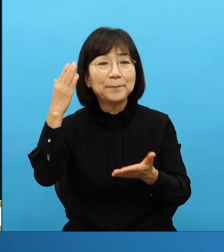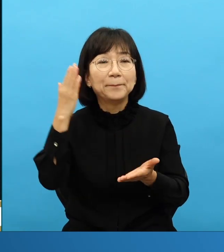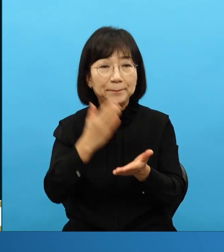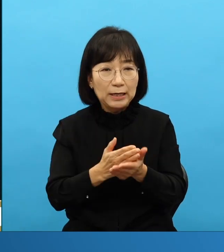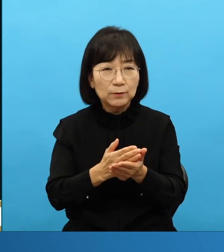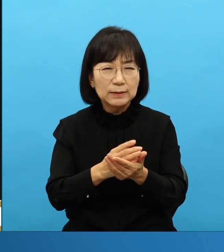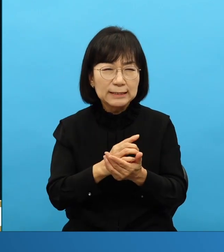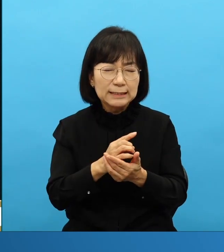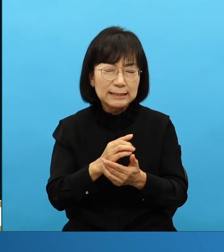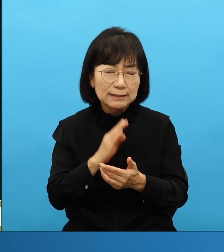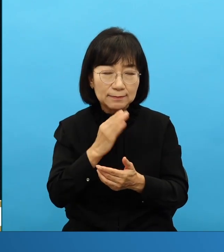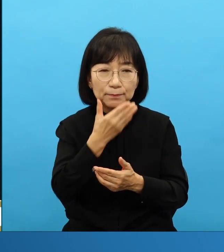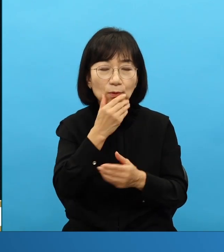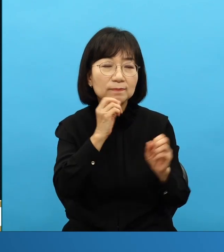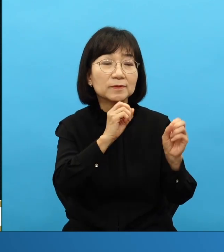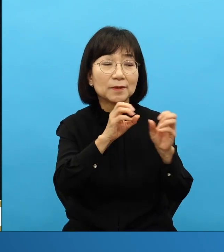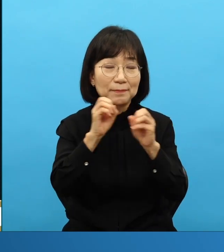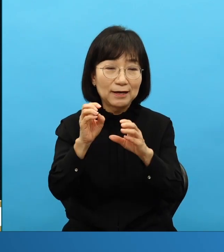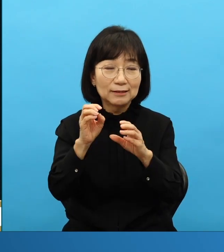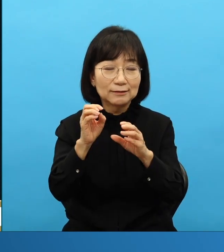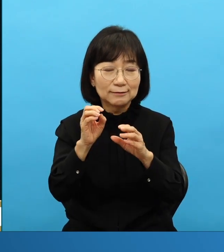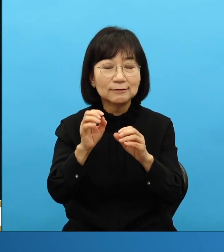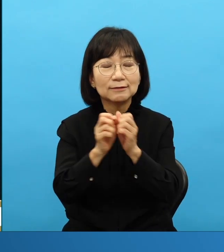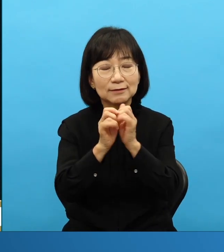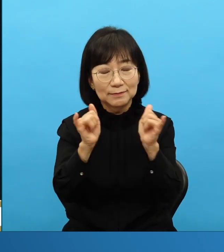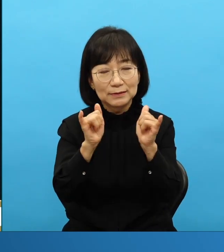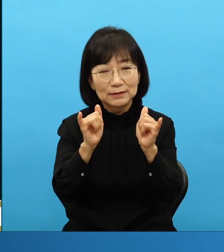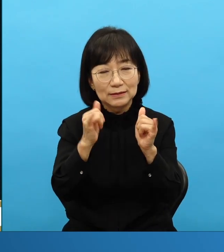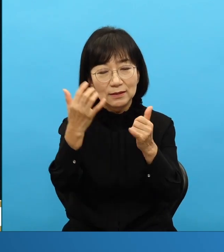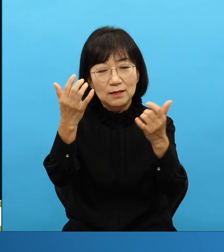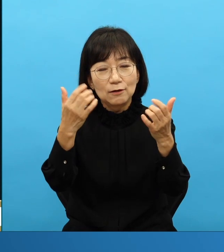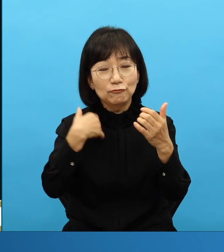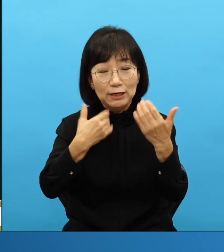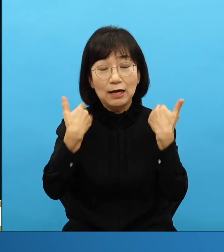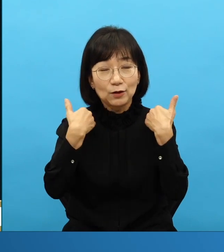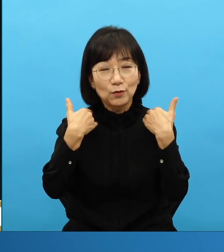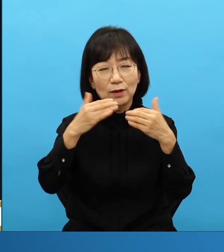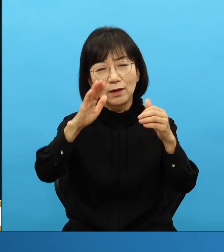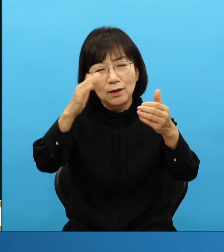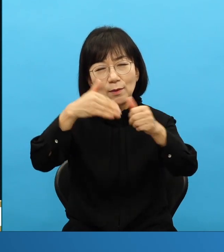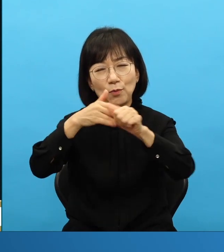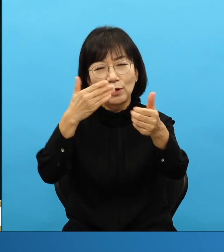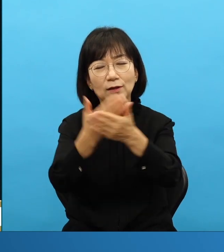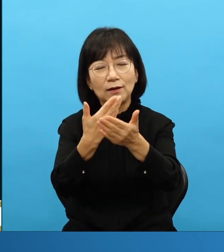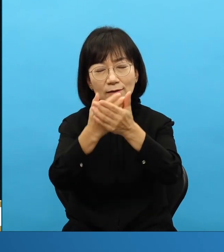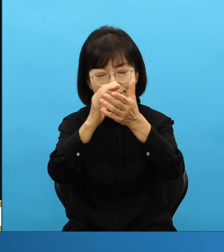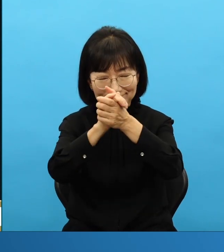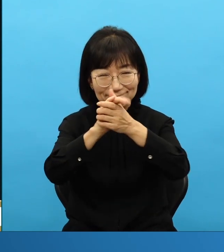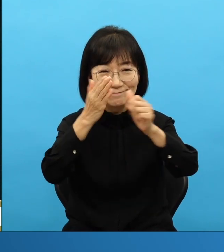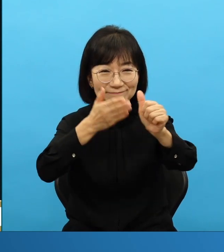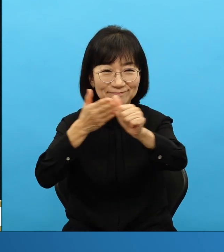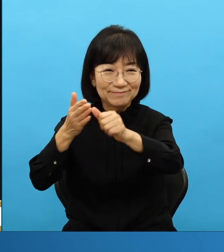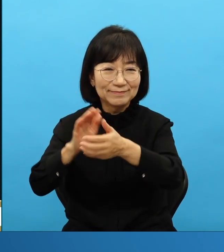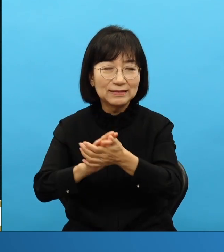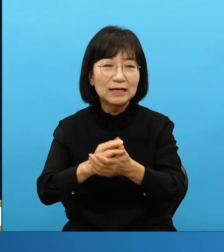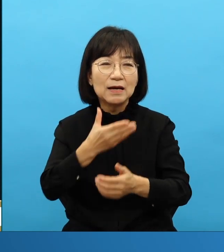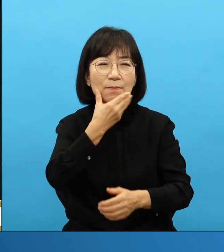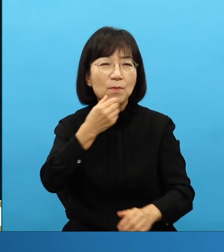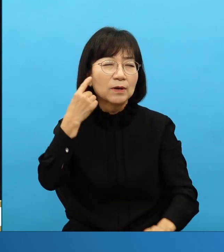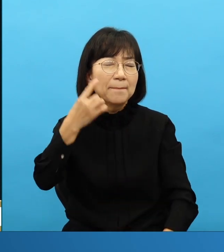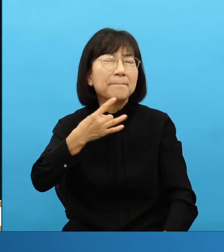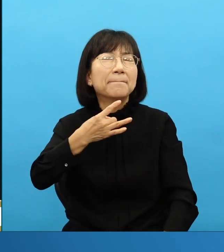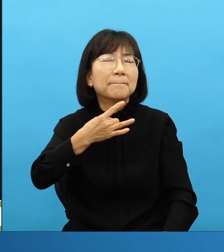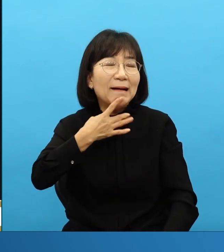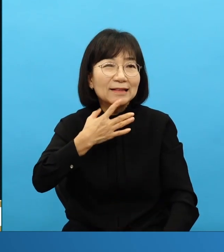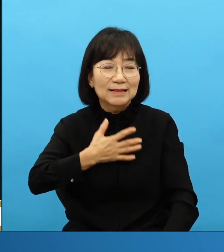모아 주옵소서. 세계 복음할 만한 인물들을 우리 학교로 보내주옵소서. 오직 복음밖에 모르는